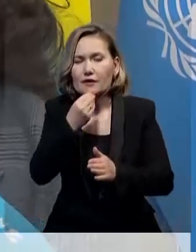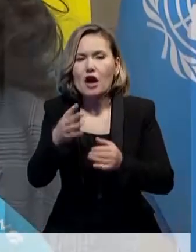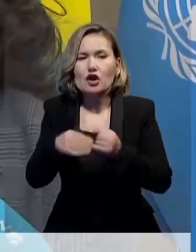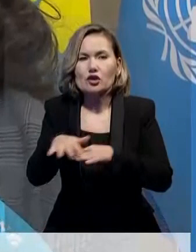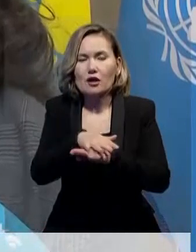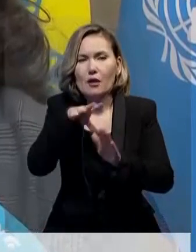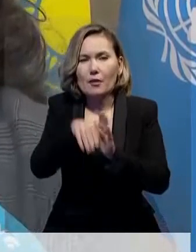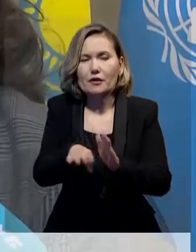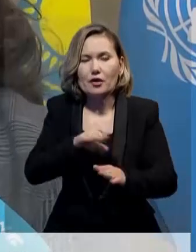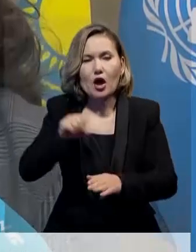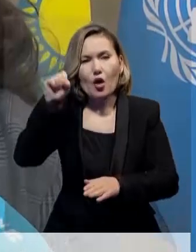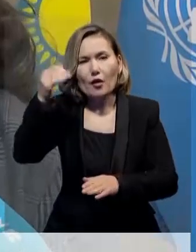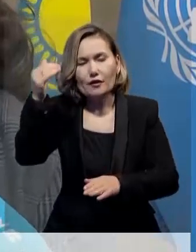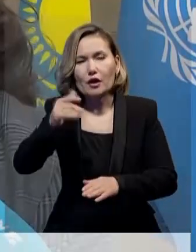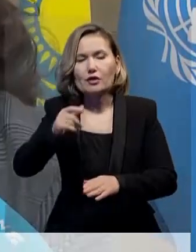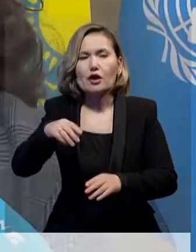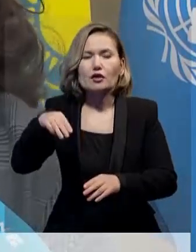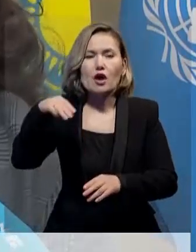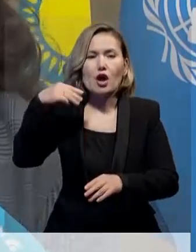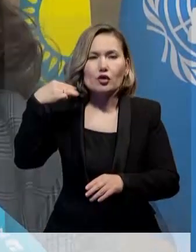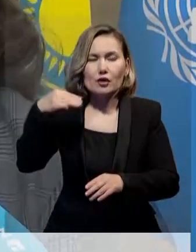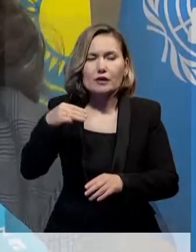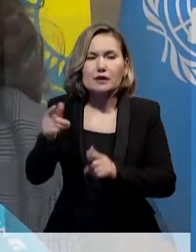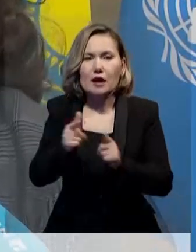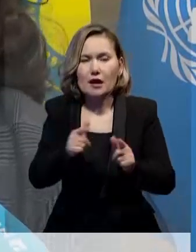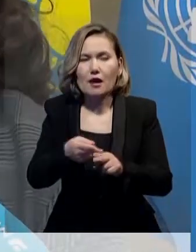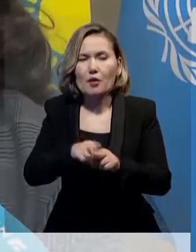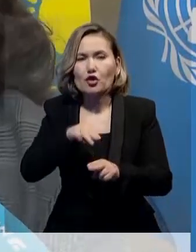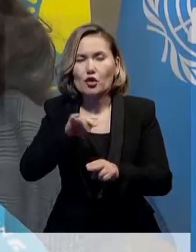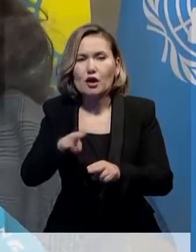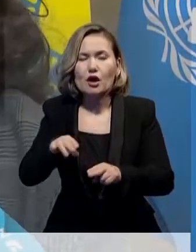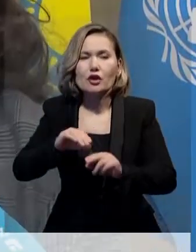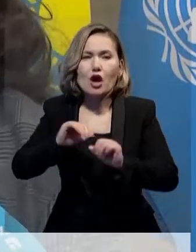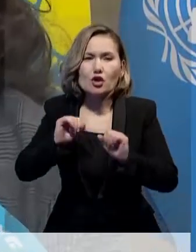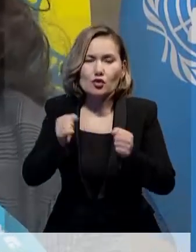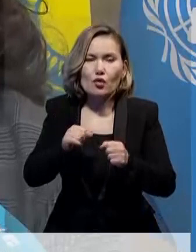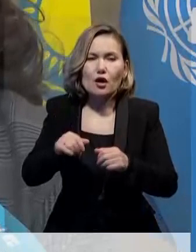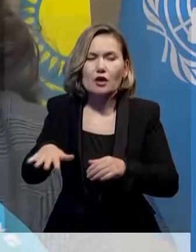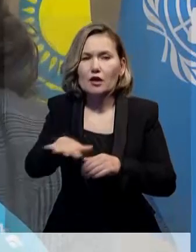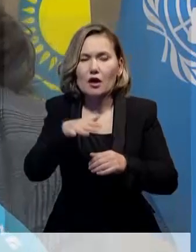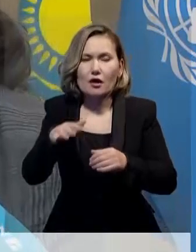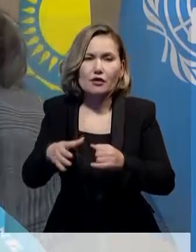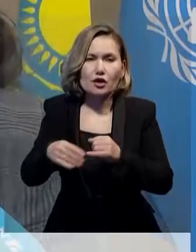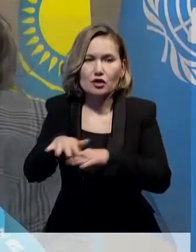Сондай-ақ қарауға Өзбекстан және Түркістан мен бірлесіп әзірлеген Тұранның суық шөлдері деп аталатын тағы бір